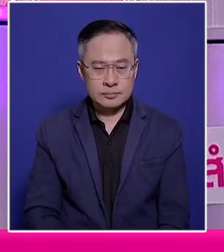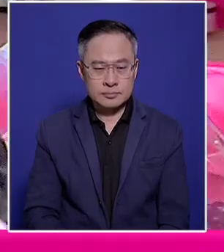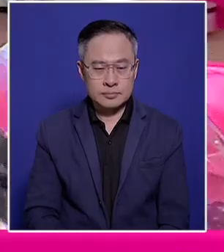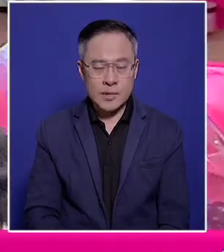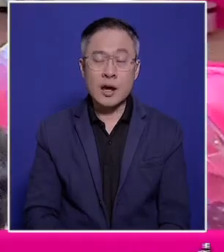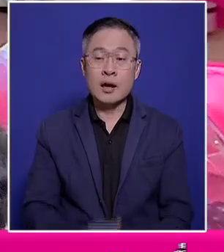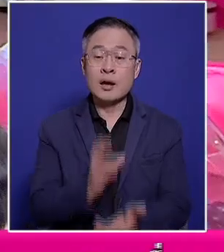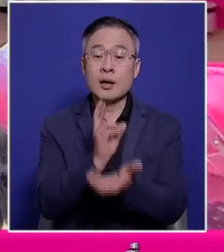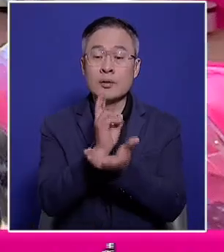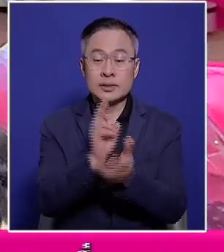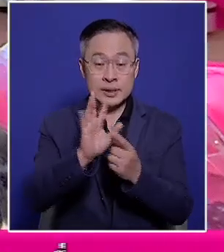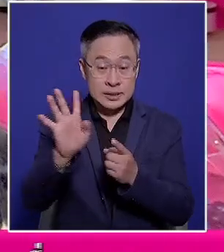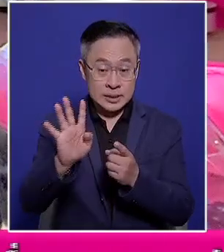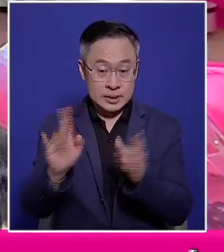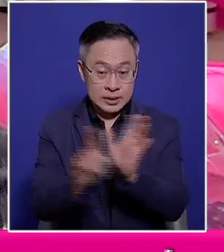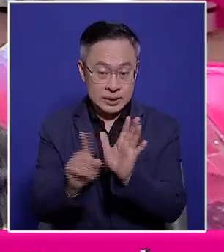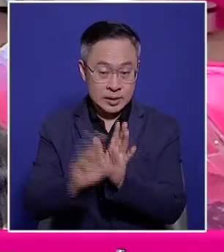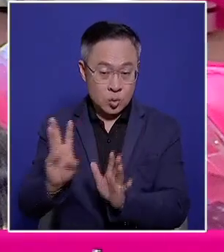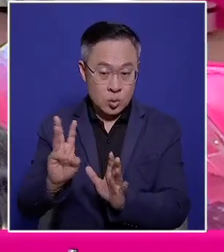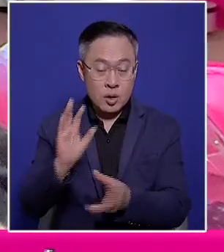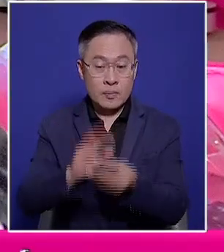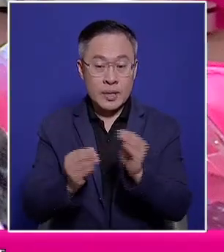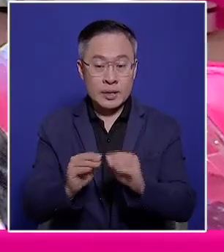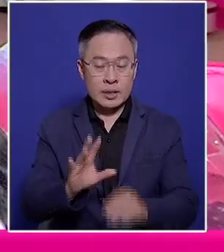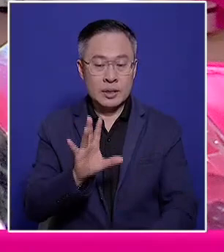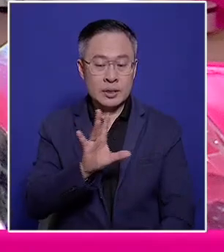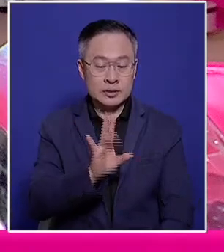อันดับที่4หมุนครั้งที่6เลขที่ออก